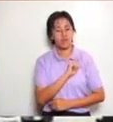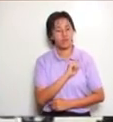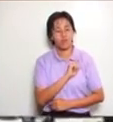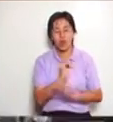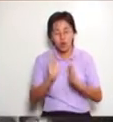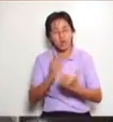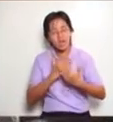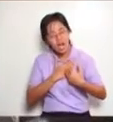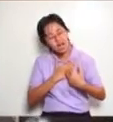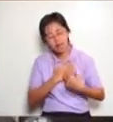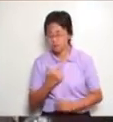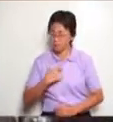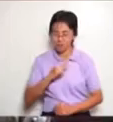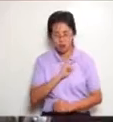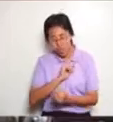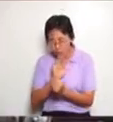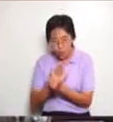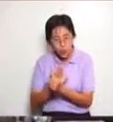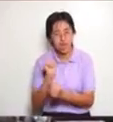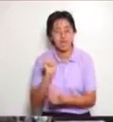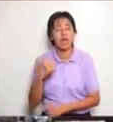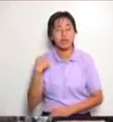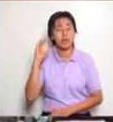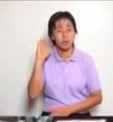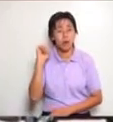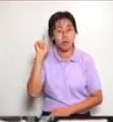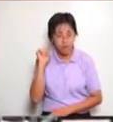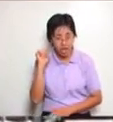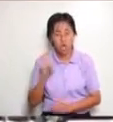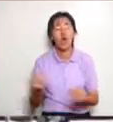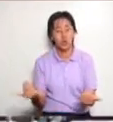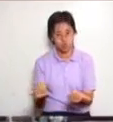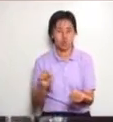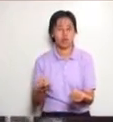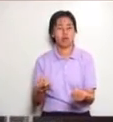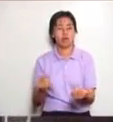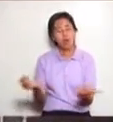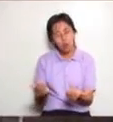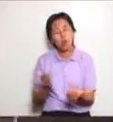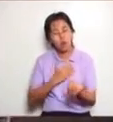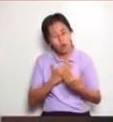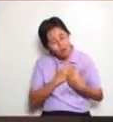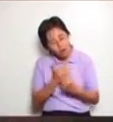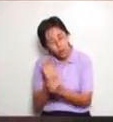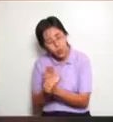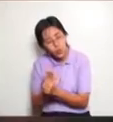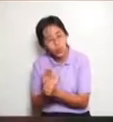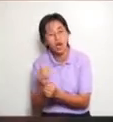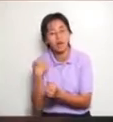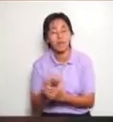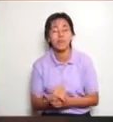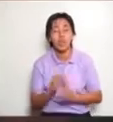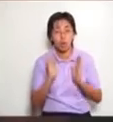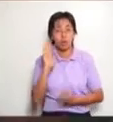สุกัคุที่ผมรักรอจากพ่อแ่แล้ว ลูกเราทำหนาที่ครบไหมผมพดอย่ย้อนะ